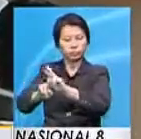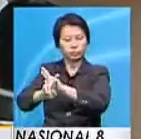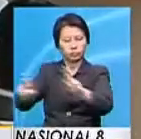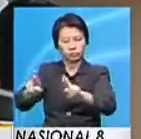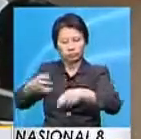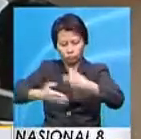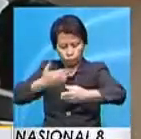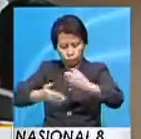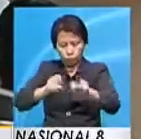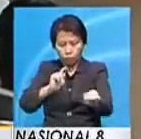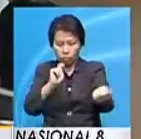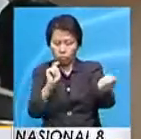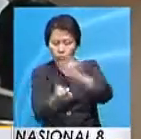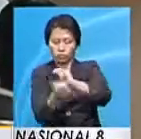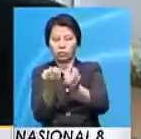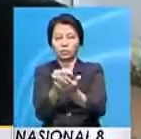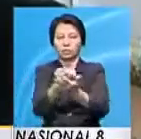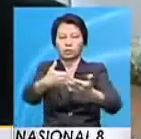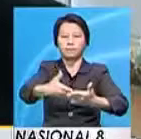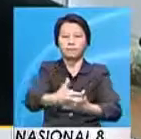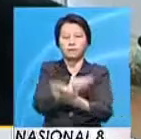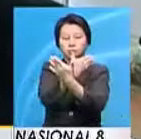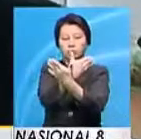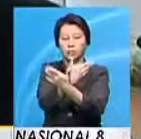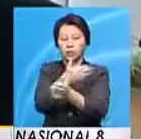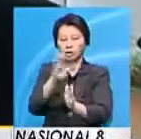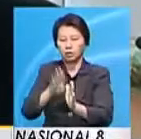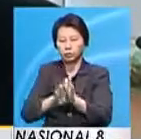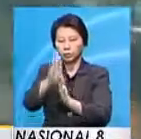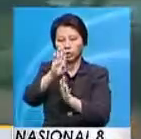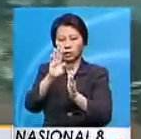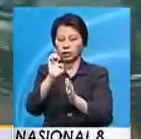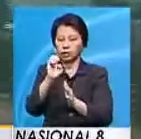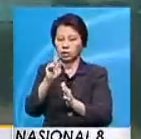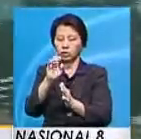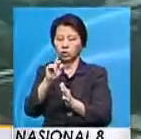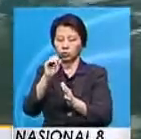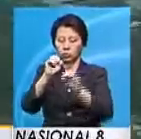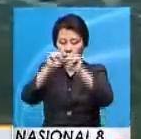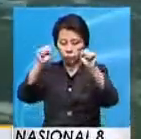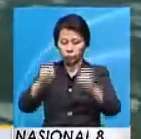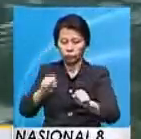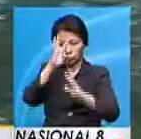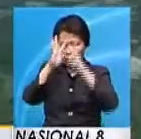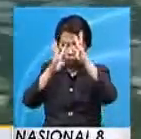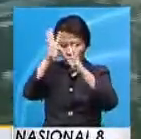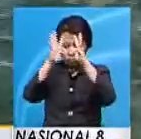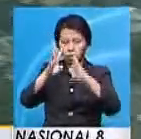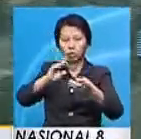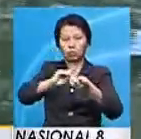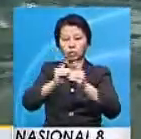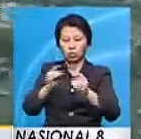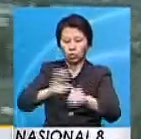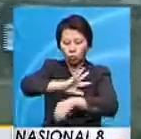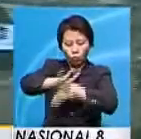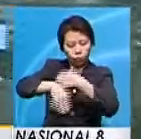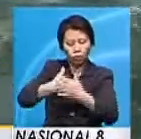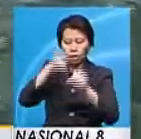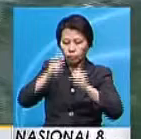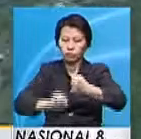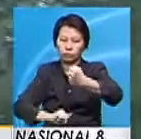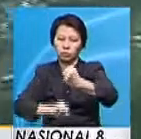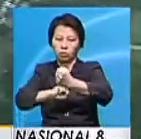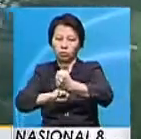dalam proses peralihan ekonomi baharu itu. Pembangunan ekosistem inovasi dan ekonomi digital yang menyeluruh memerlukan